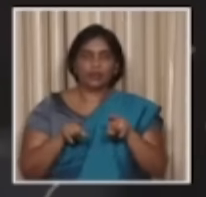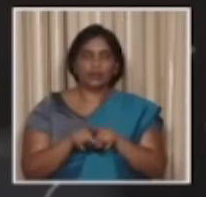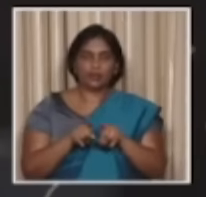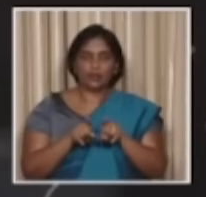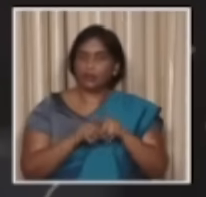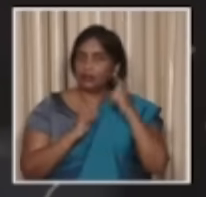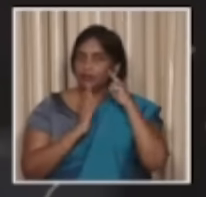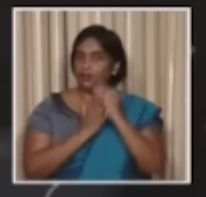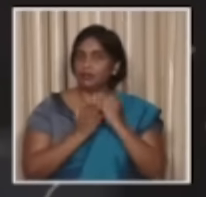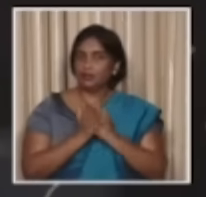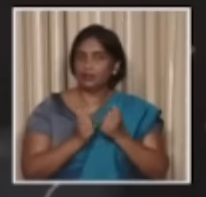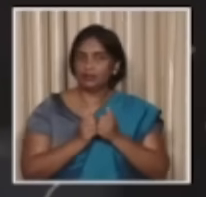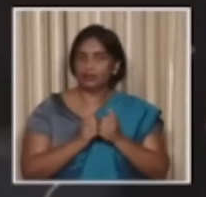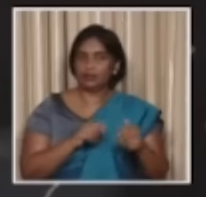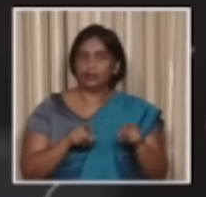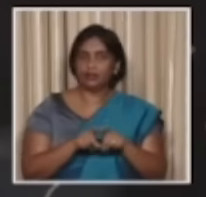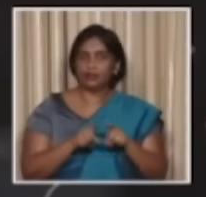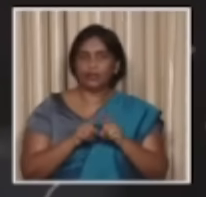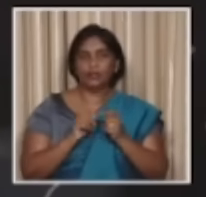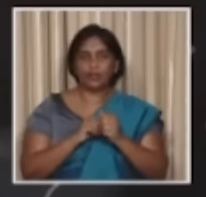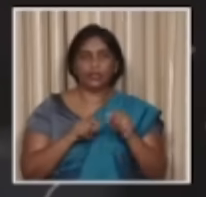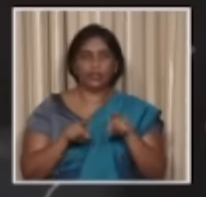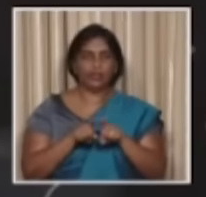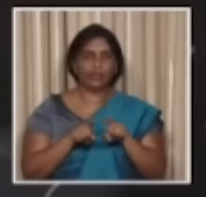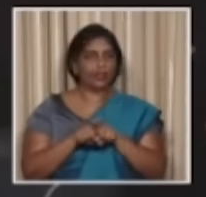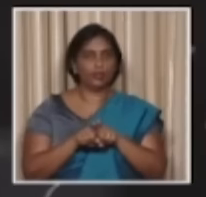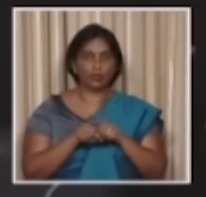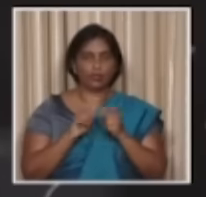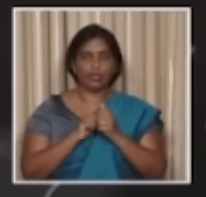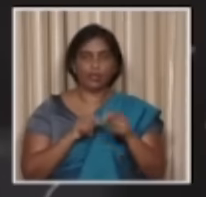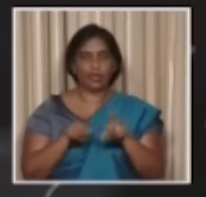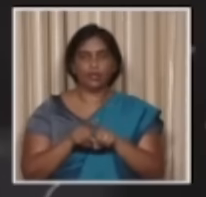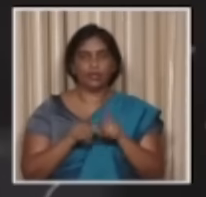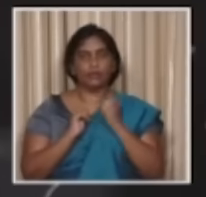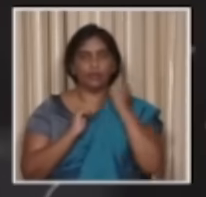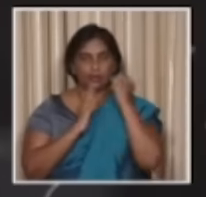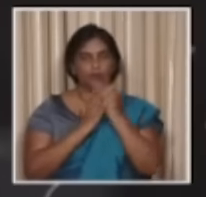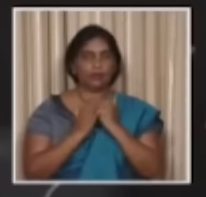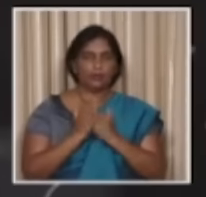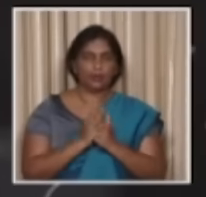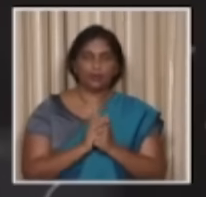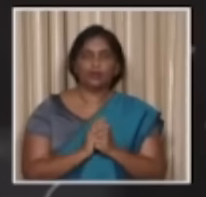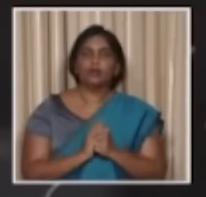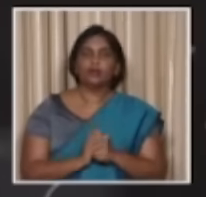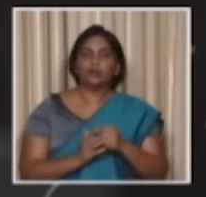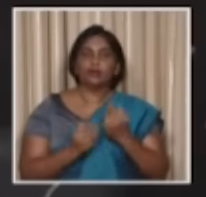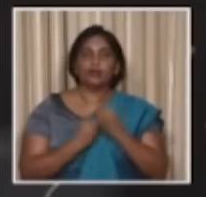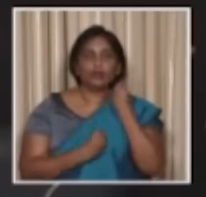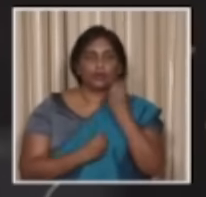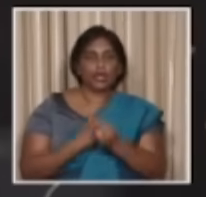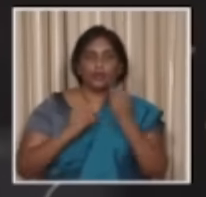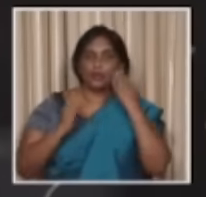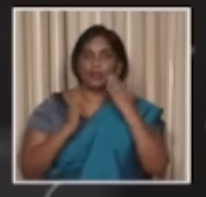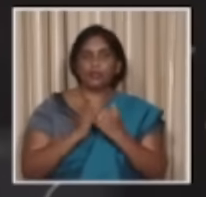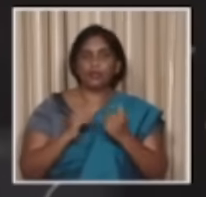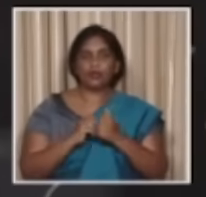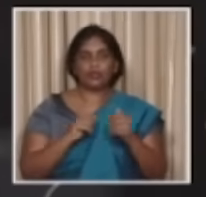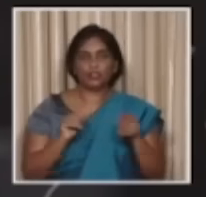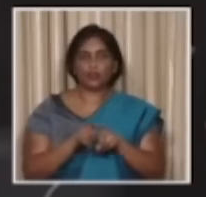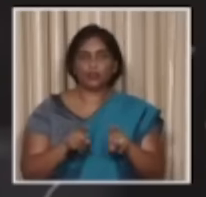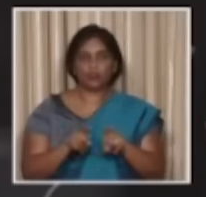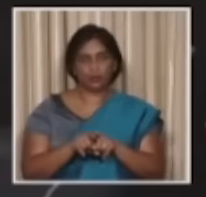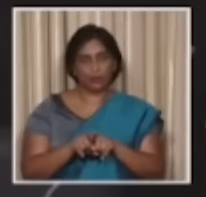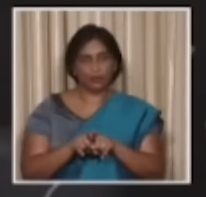දූෂිත ගනුදෙනු වලින් ඒ මැදිහත් වීමත් කෙලවර වෙච්ච එකයි බැක්ටීරියා අසාධාරණය ලබා දෙන